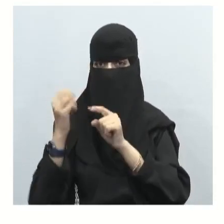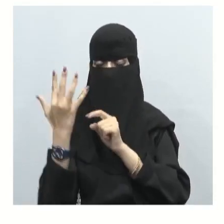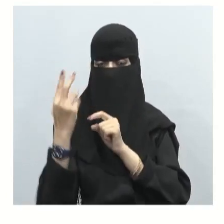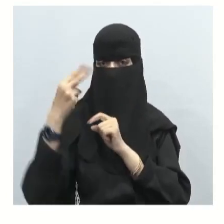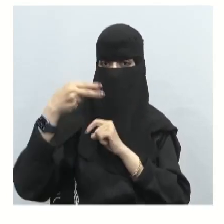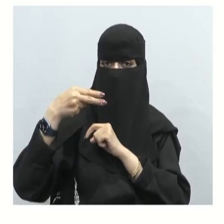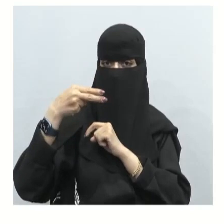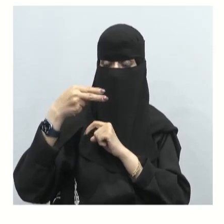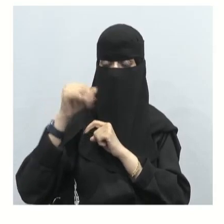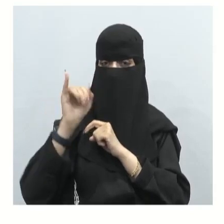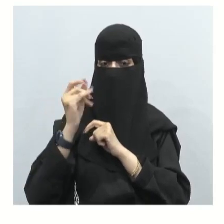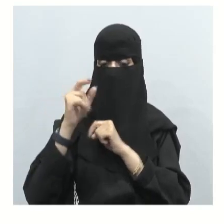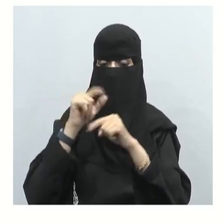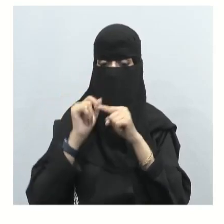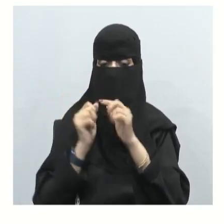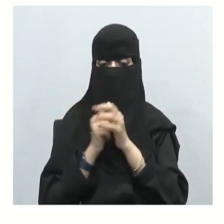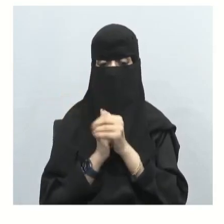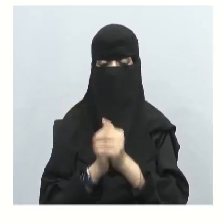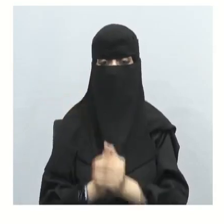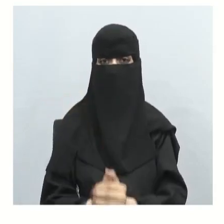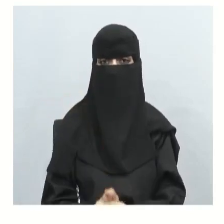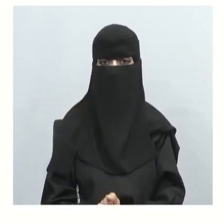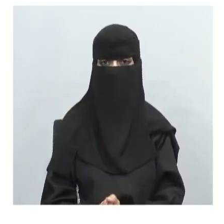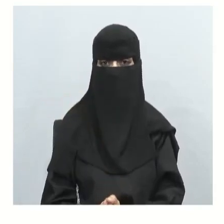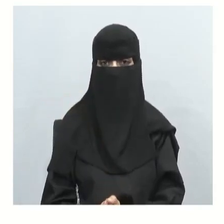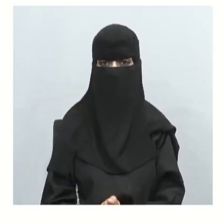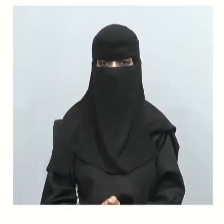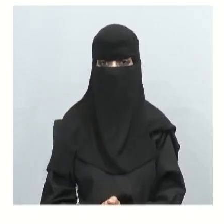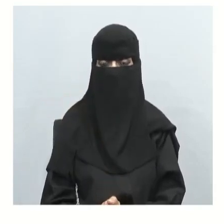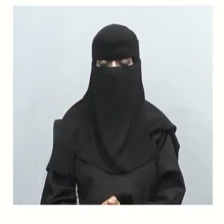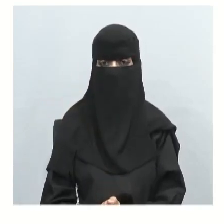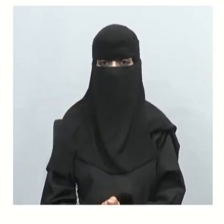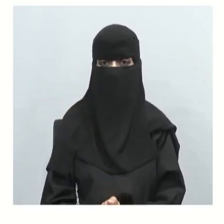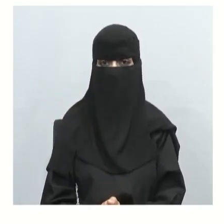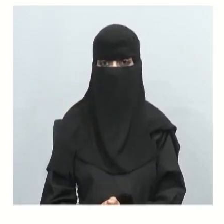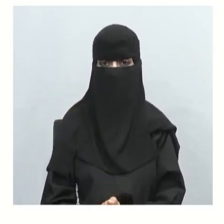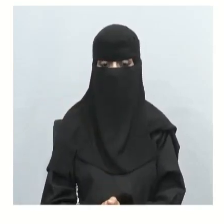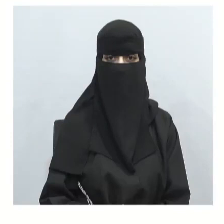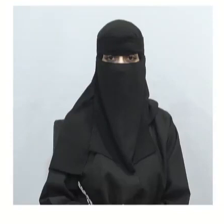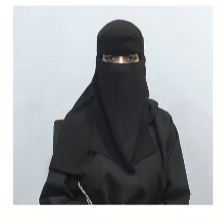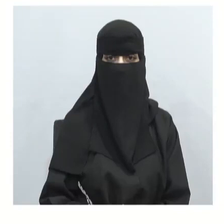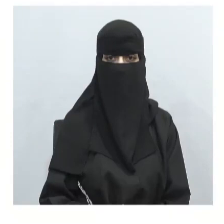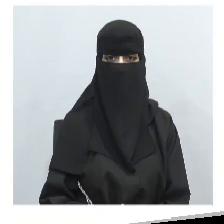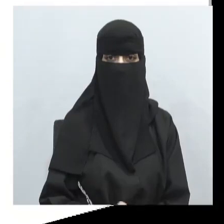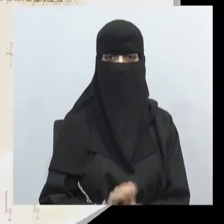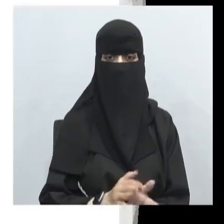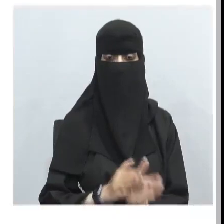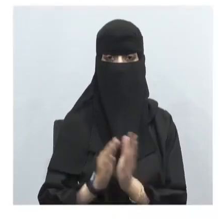من المياه مربعها خمسه وعشرين من مياه